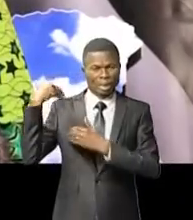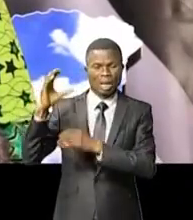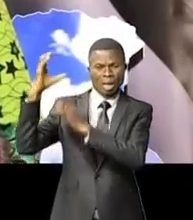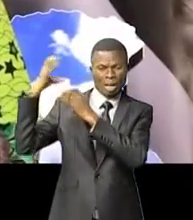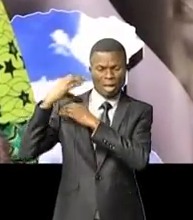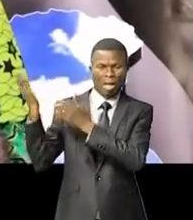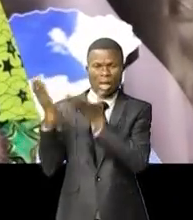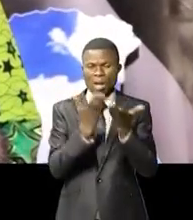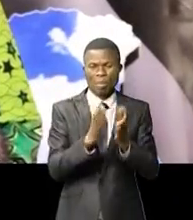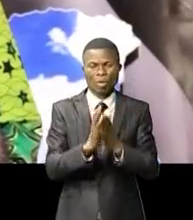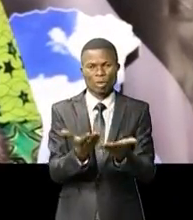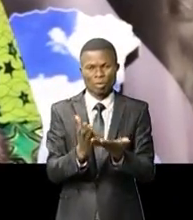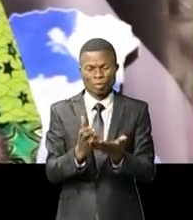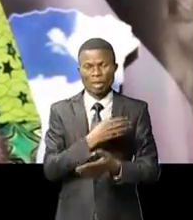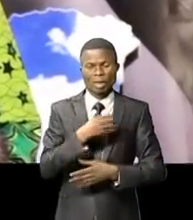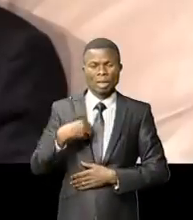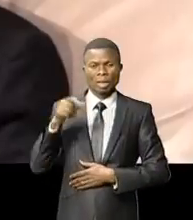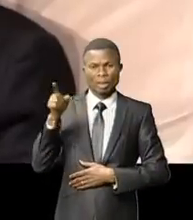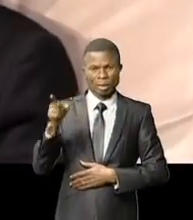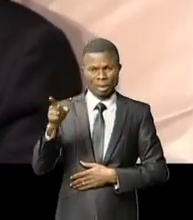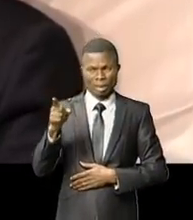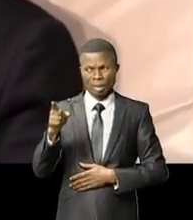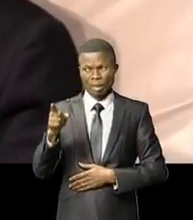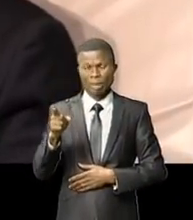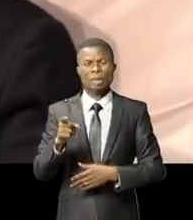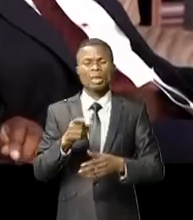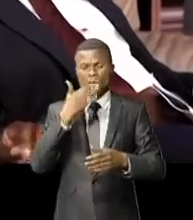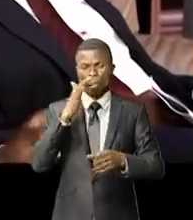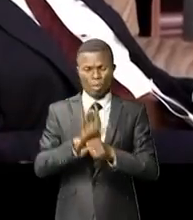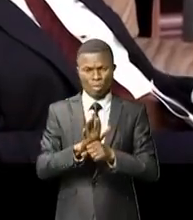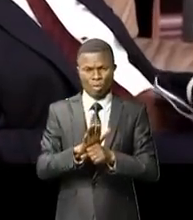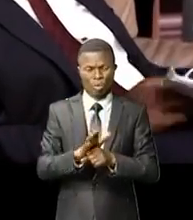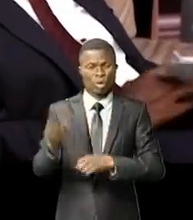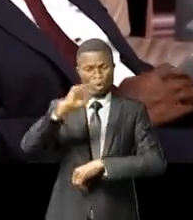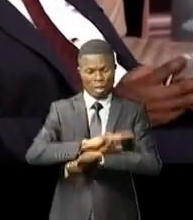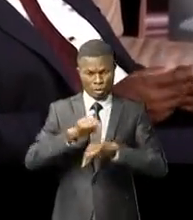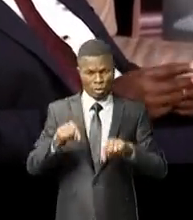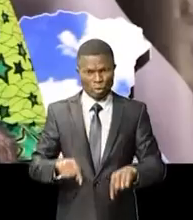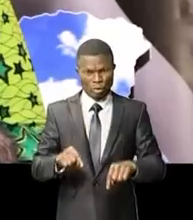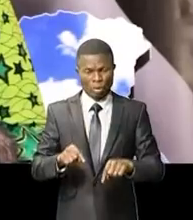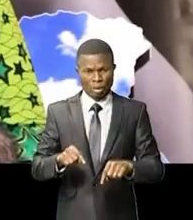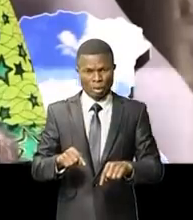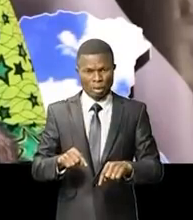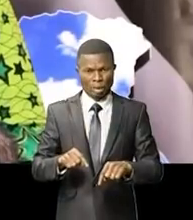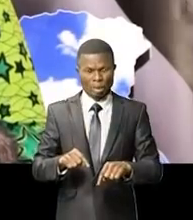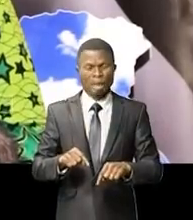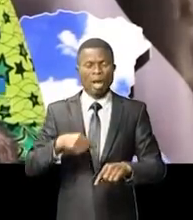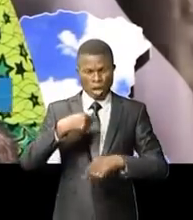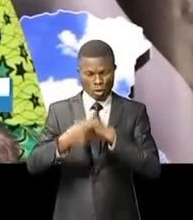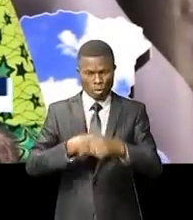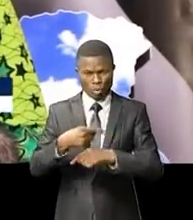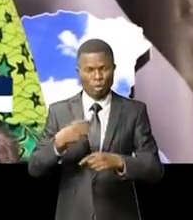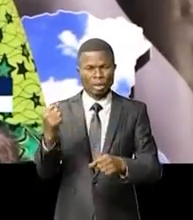charge du portefeuille, la princesse Adel Kainda Maïna, est plus que rassurée. C'est le jour qui vient de sceller